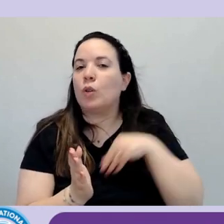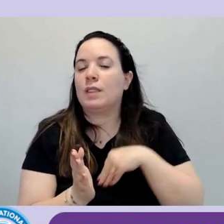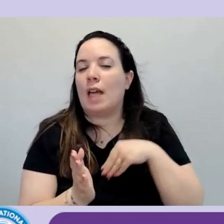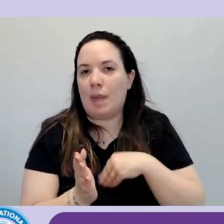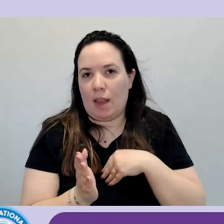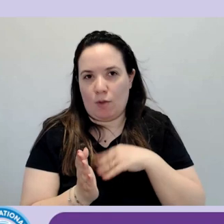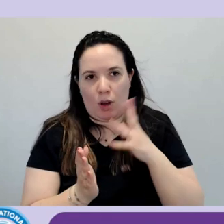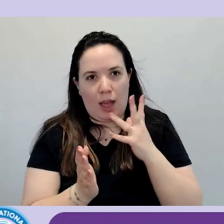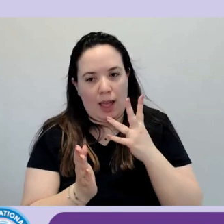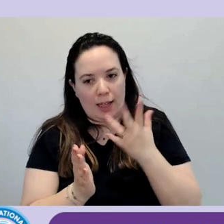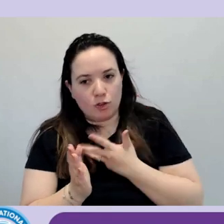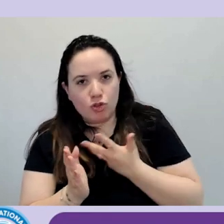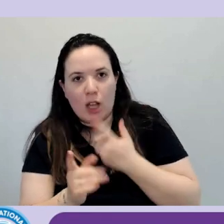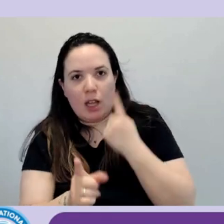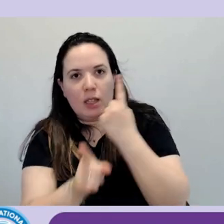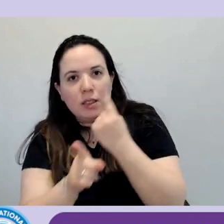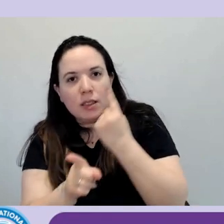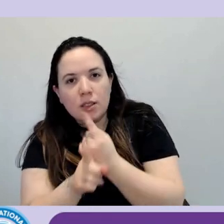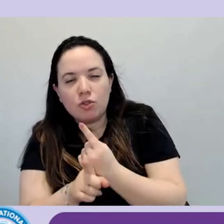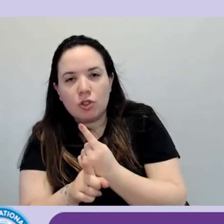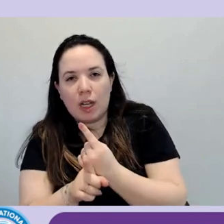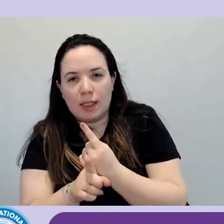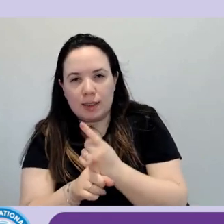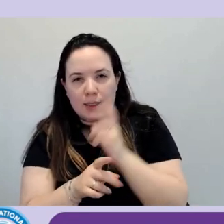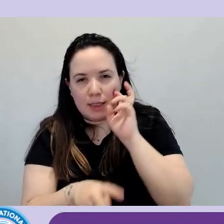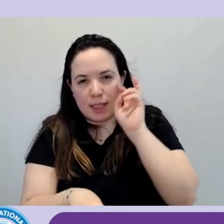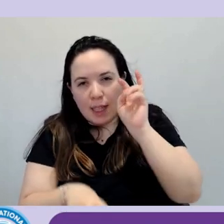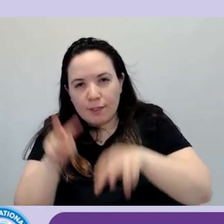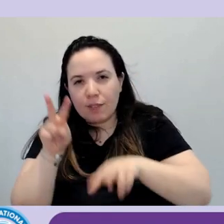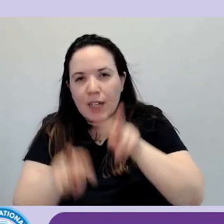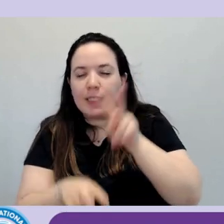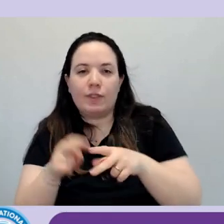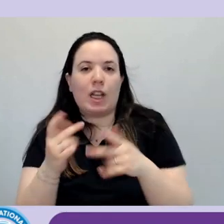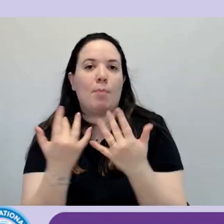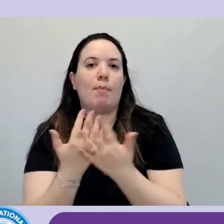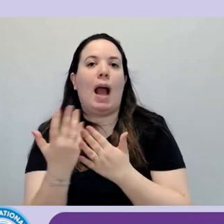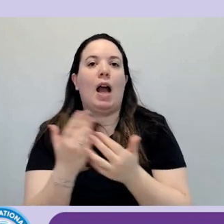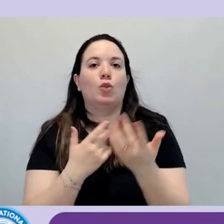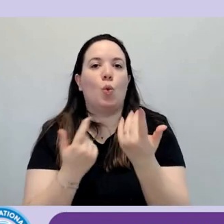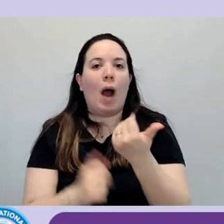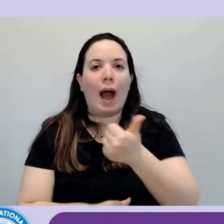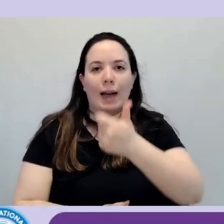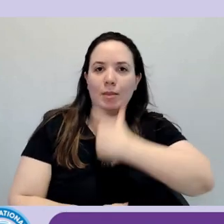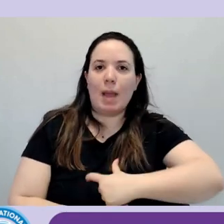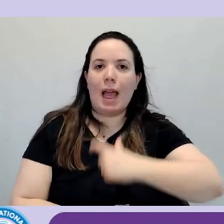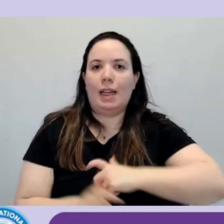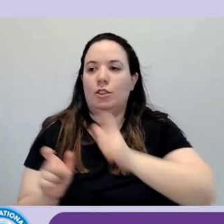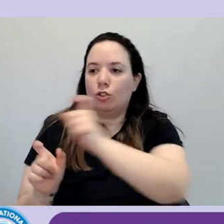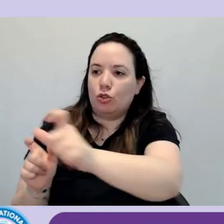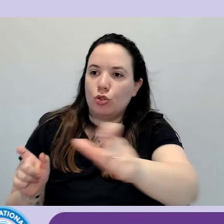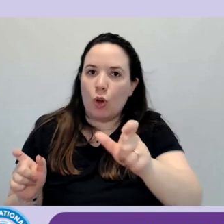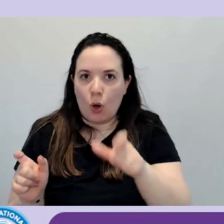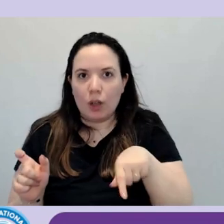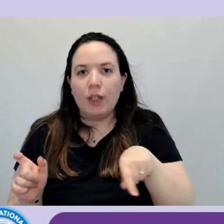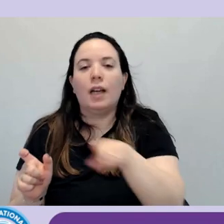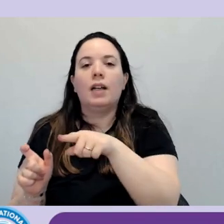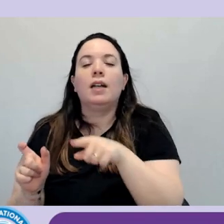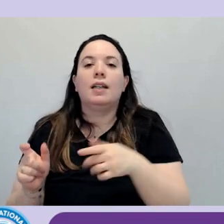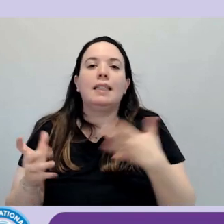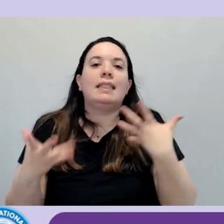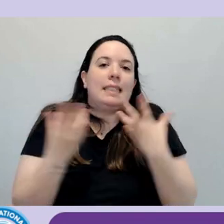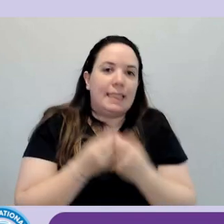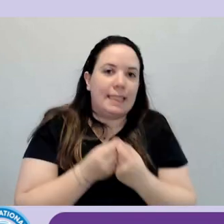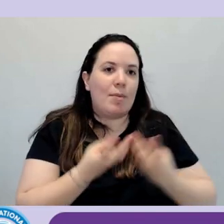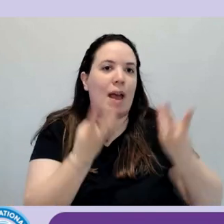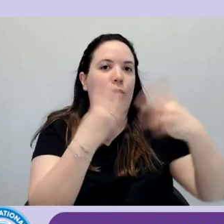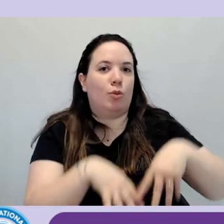l'esigenza di avere anche delle verifiche soggettive unitamente a tutto il resto proprio perché